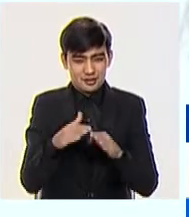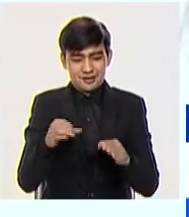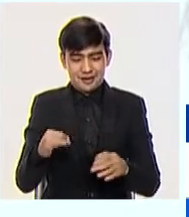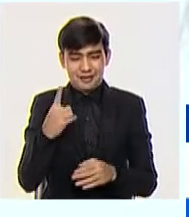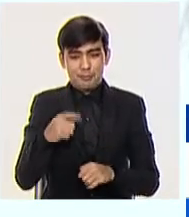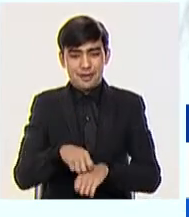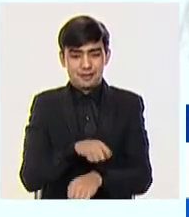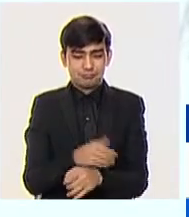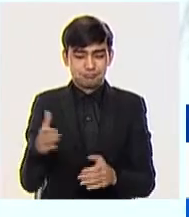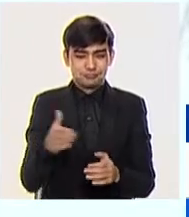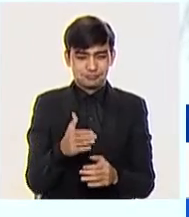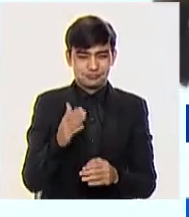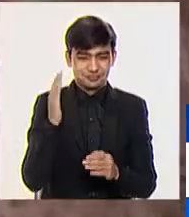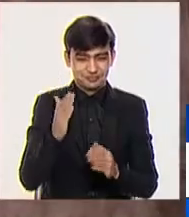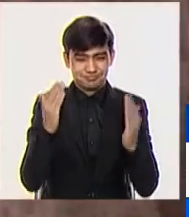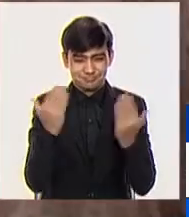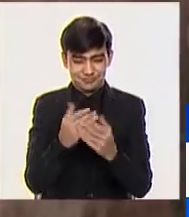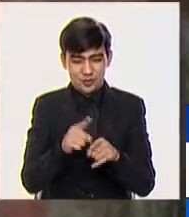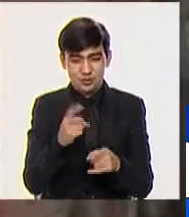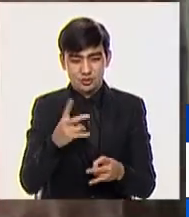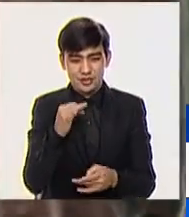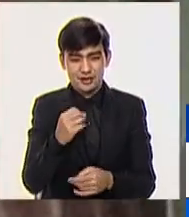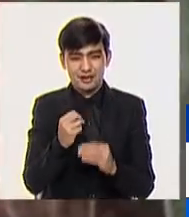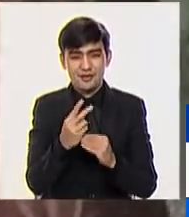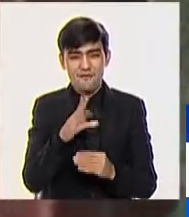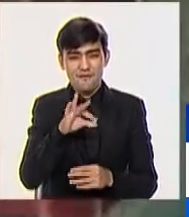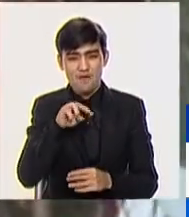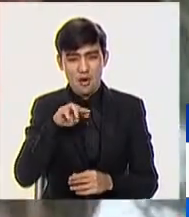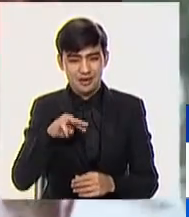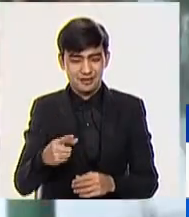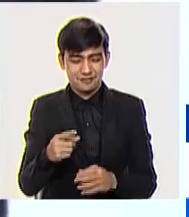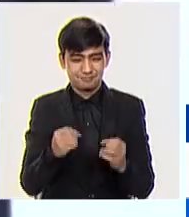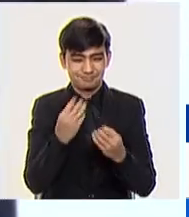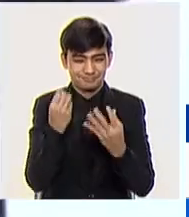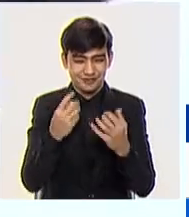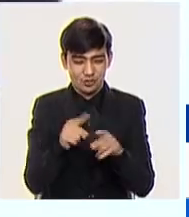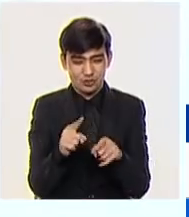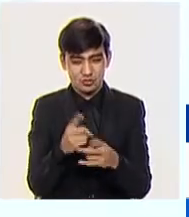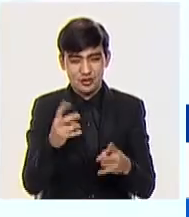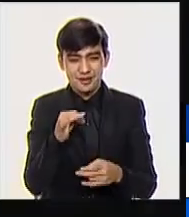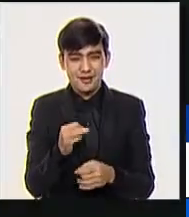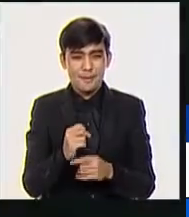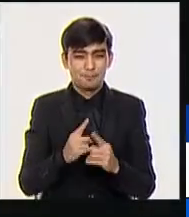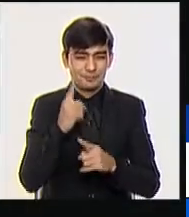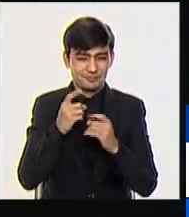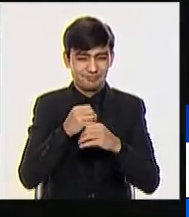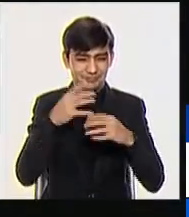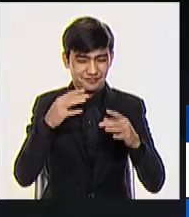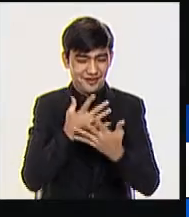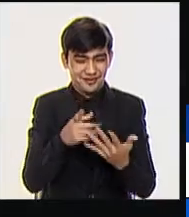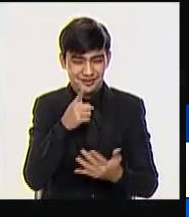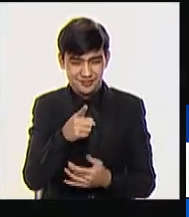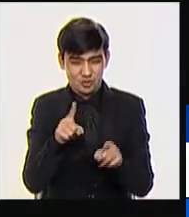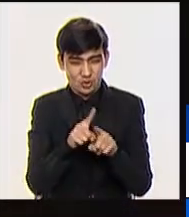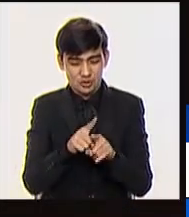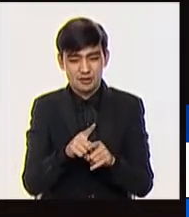метр жетпей, безендірілген шамдардың кернеуі 12 вольттан аспауы керек екен. Сондай-ақ әдеттегідей отшашулардан сақ болған абзал. Өйткені өткен